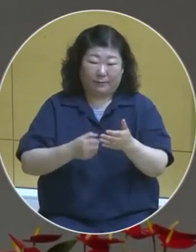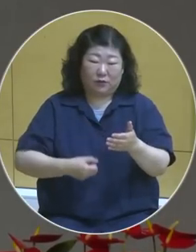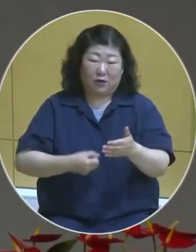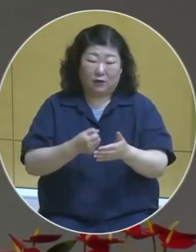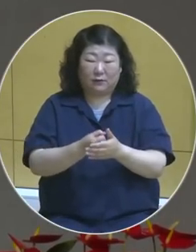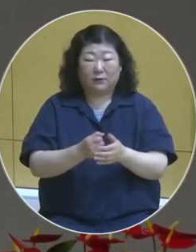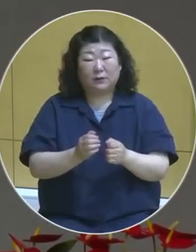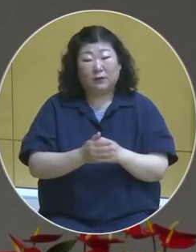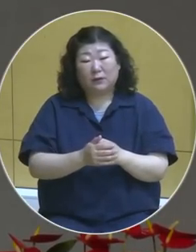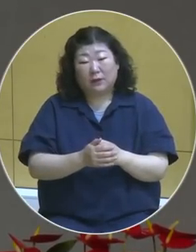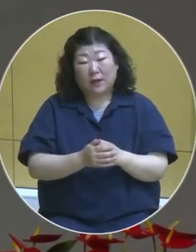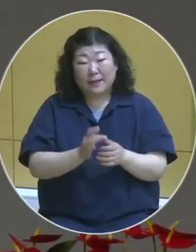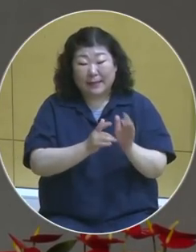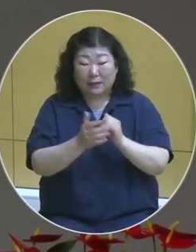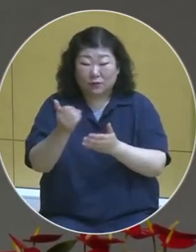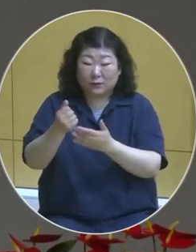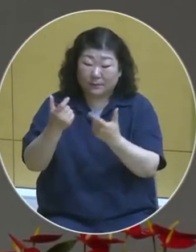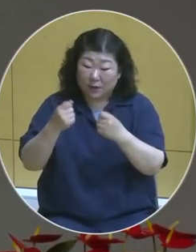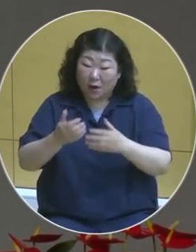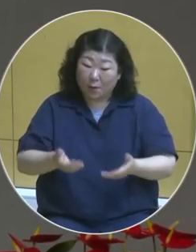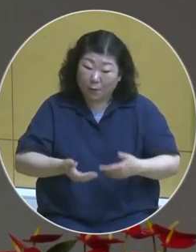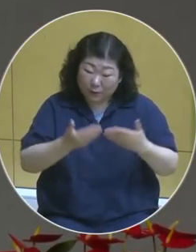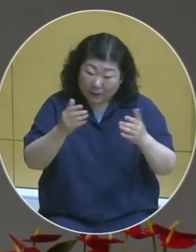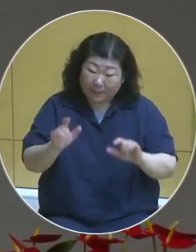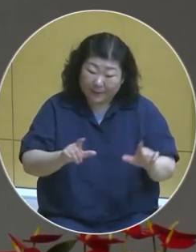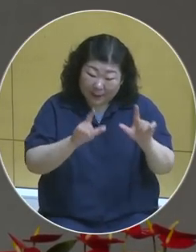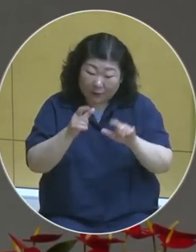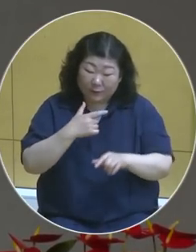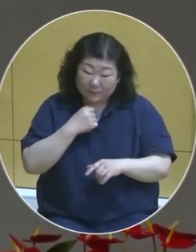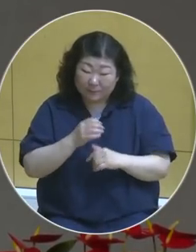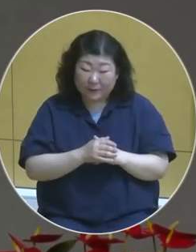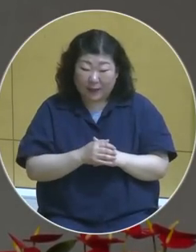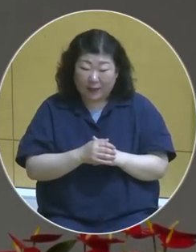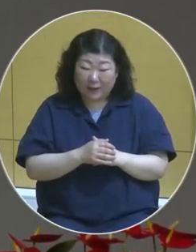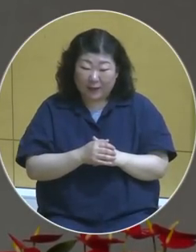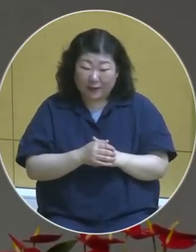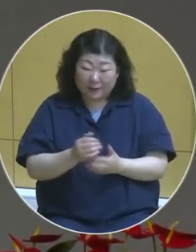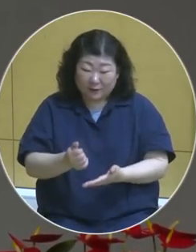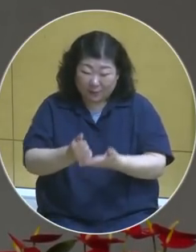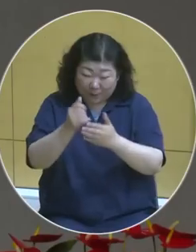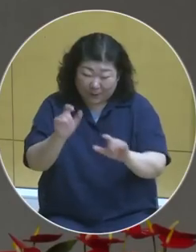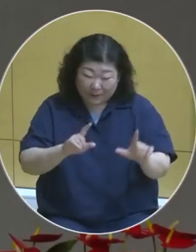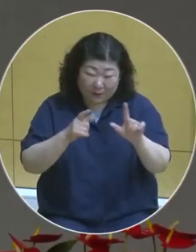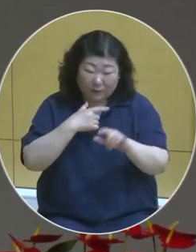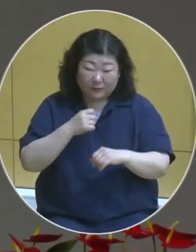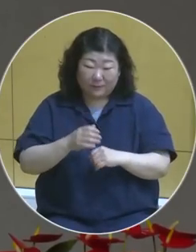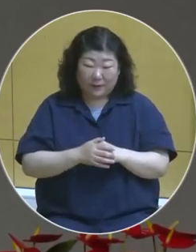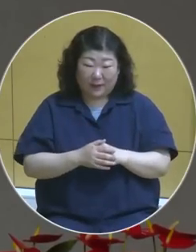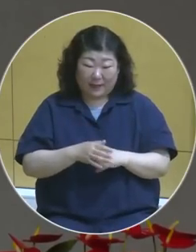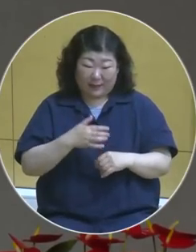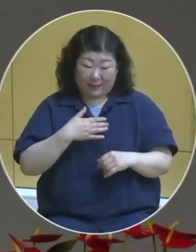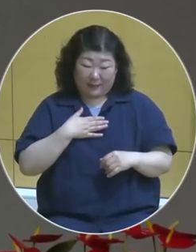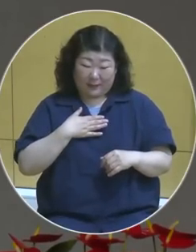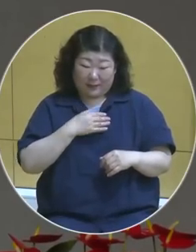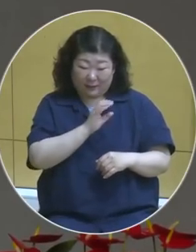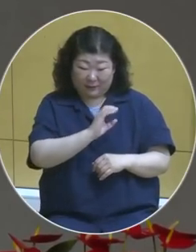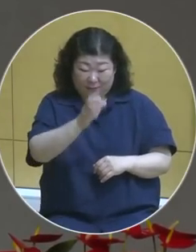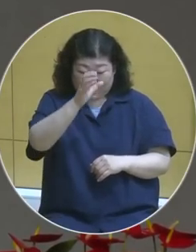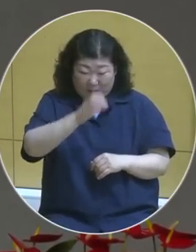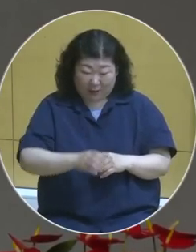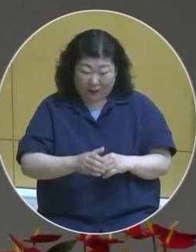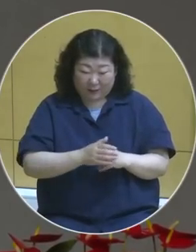내가 정말 예수님처럼 봉사하며 살고 싶다, 섬기면서 살고 싶다, 나를 섬겨주셔서 십자가에서 나를 섬겨주신 그 주님처럼 살고